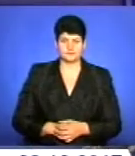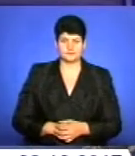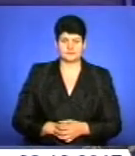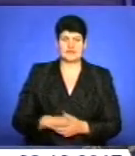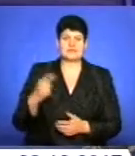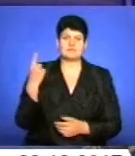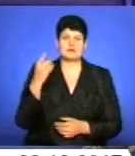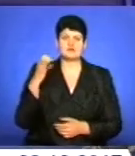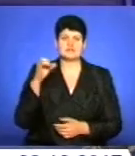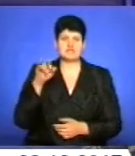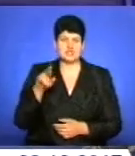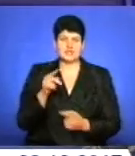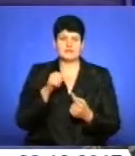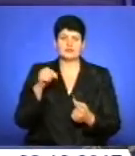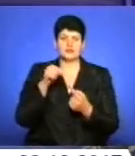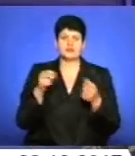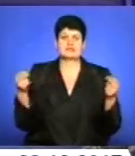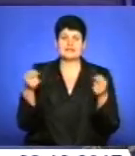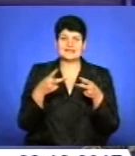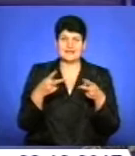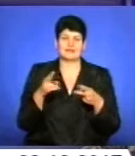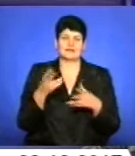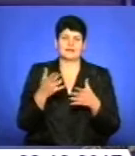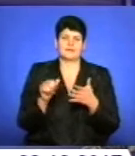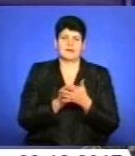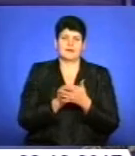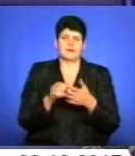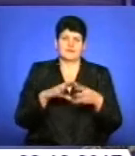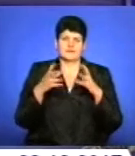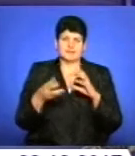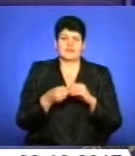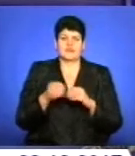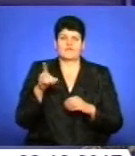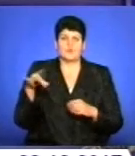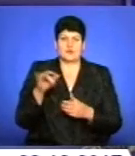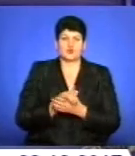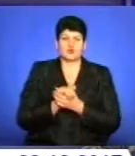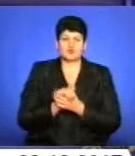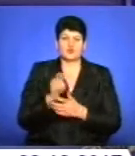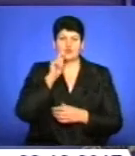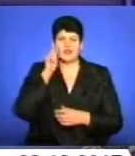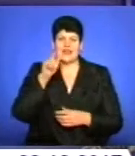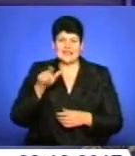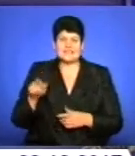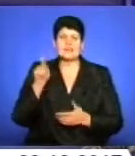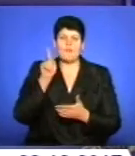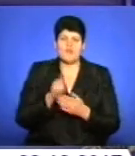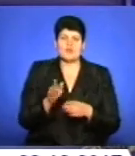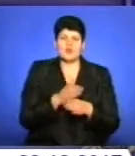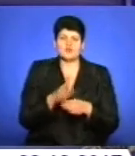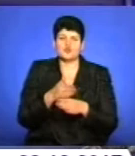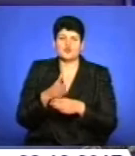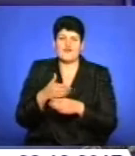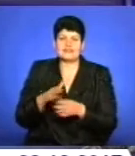З 1 січня, відповідно до спеціальних директив Європейського Союзу, українці повинні сортувати сміття. Чи готові до цього у